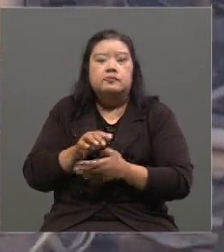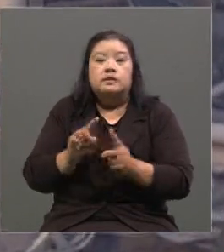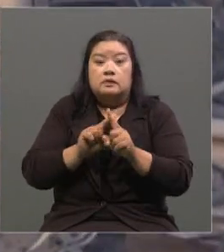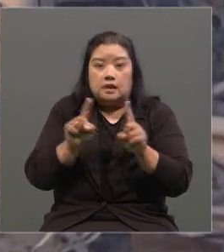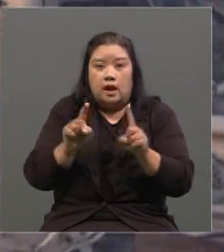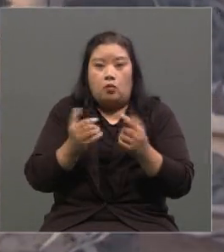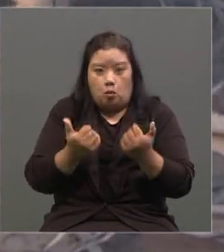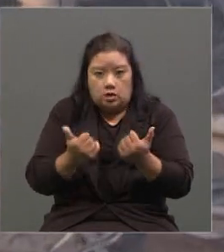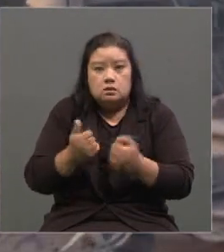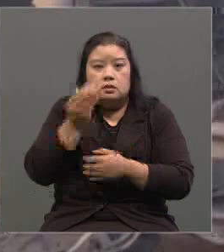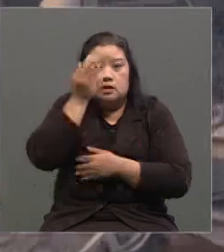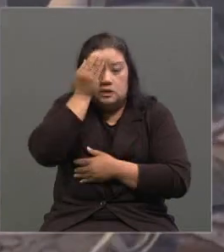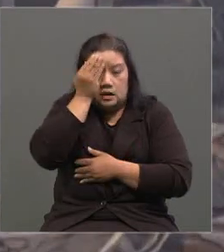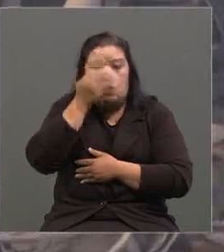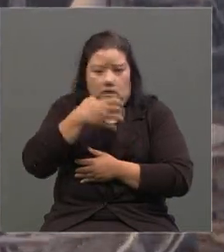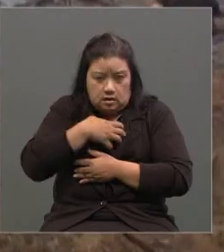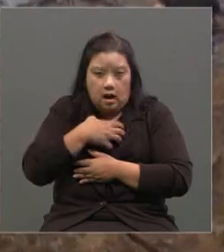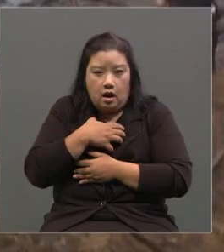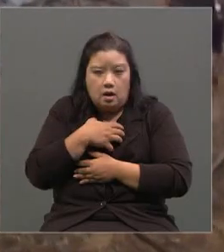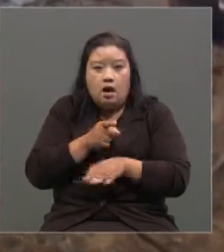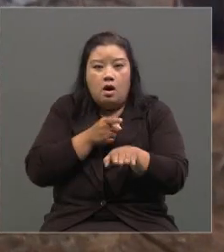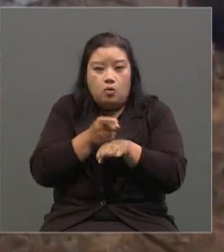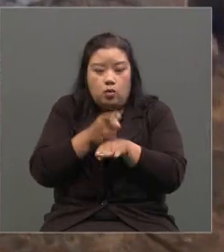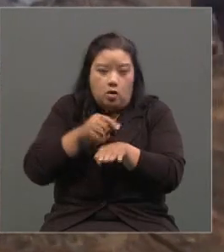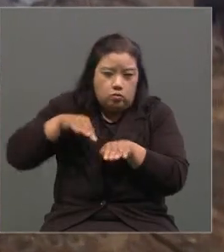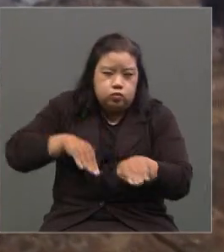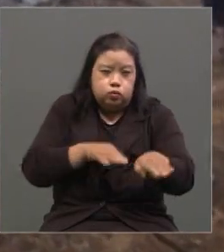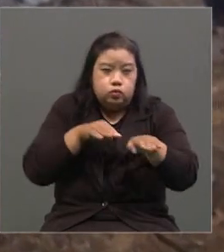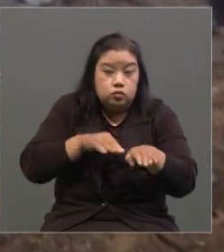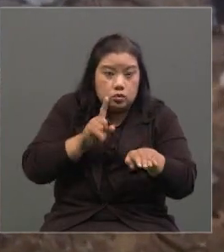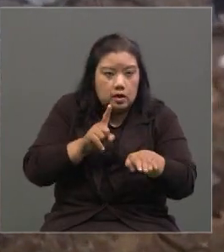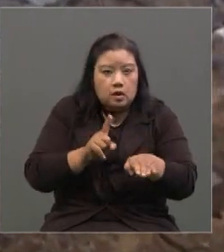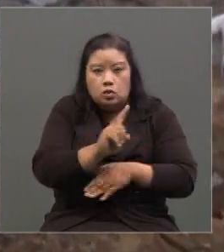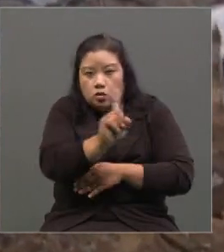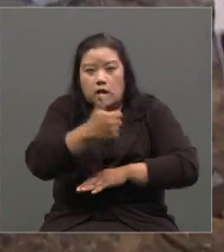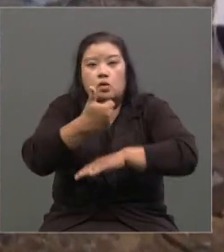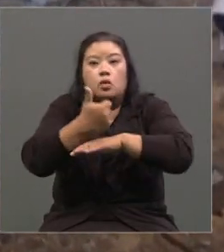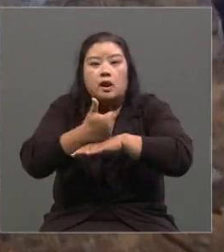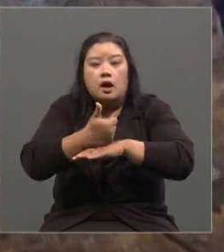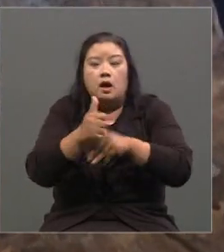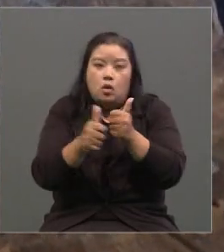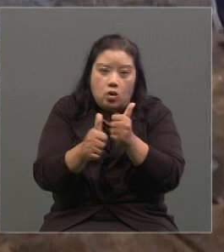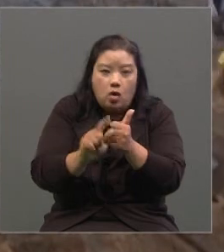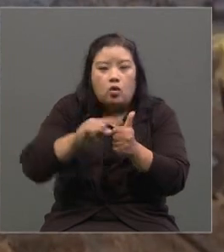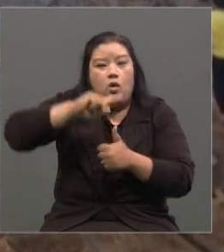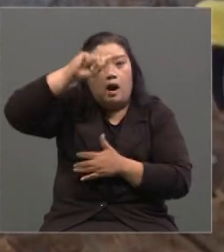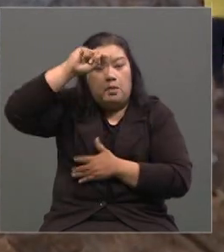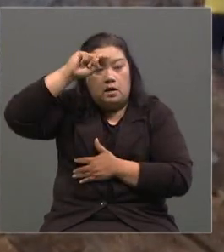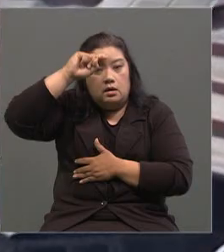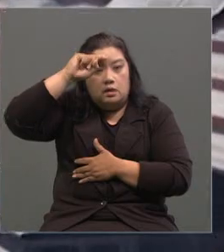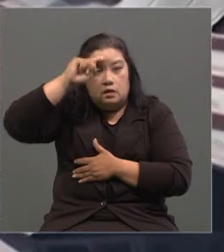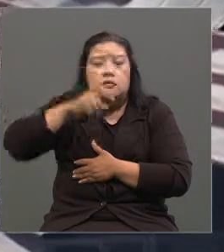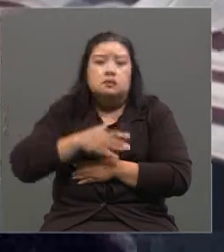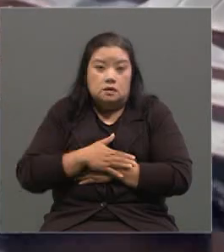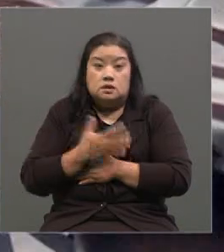จะยังคงเปิดปฏิบัติการภาคพื้นดินต่อไปเพื่อจะล่าตัวแกนนำฮามาสคนอื่นๆต่อไปเรื่อยๆส่วนการสู้รบที่ผ่านมาจนถึง